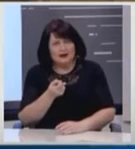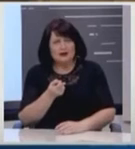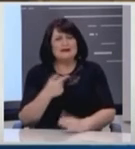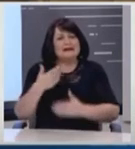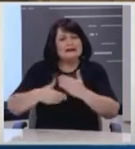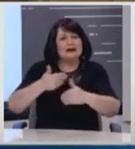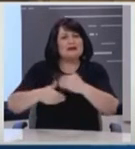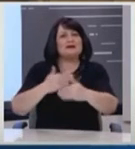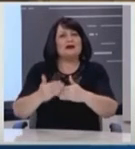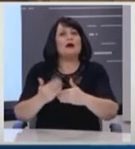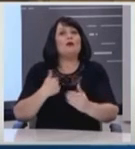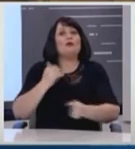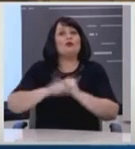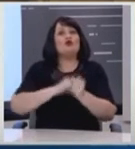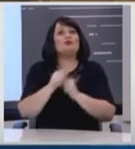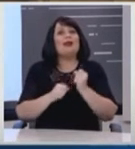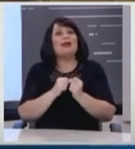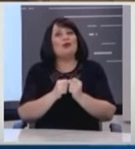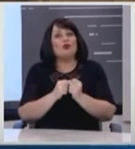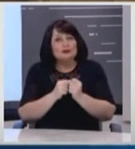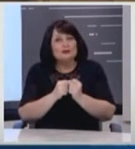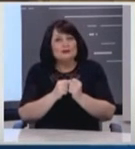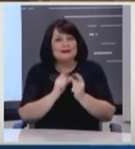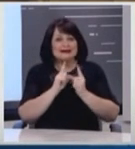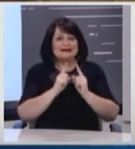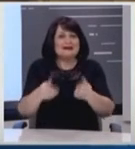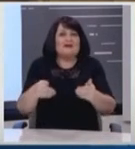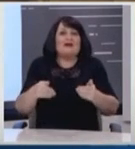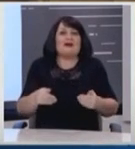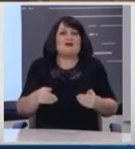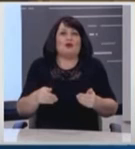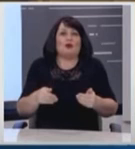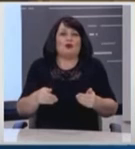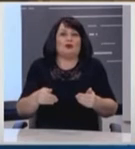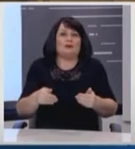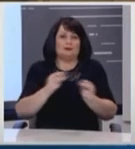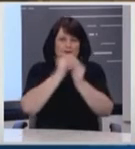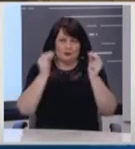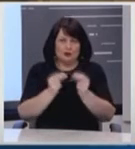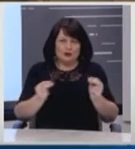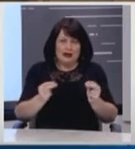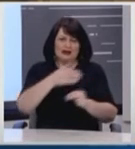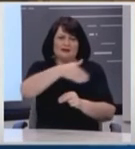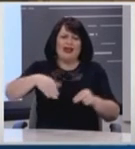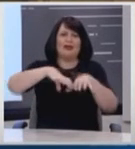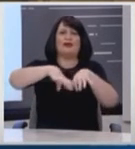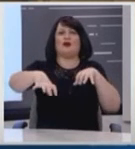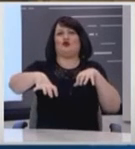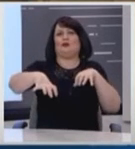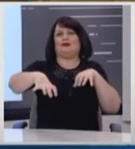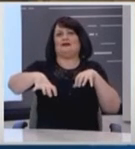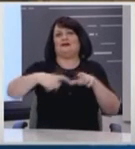σταδιακά επιχειρείται η αναζήτηση συμβιβασμών που προωθούν τελικά τη διχοτομική λύση. Και